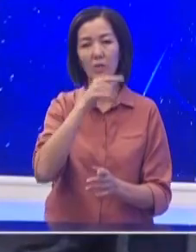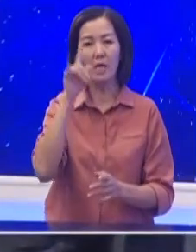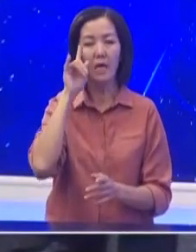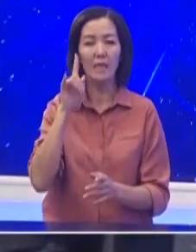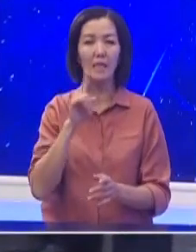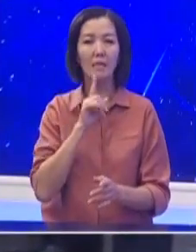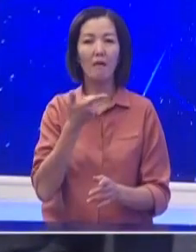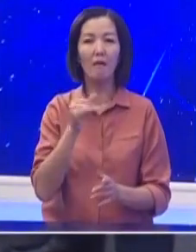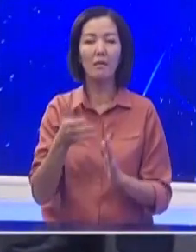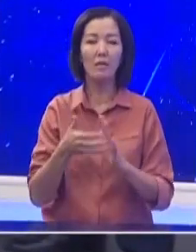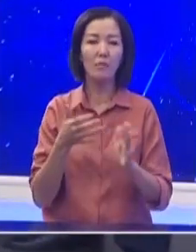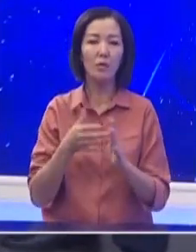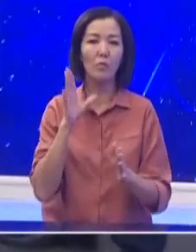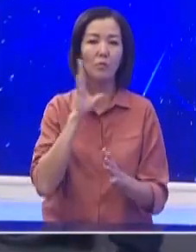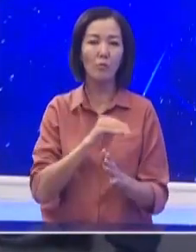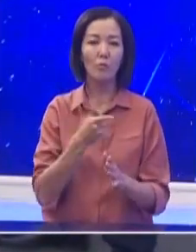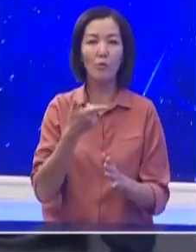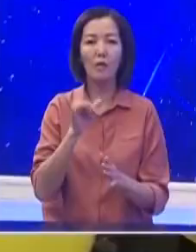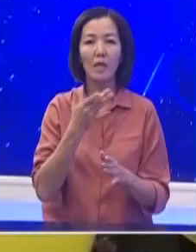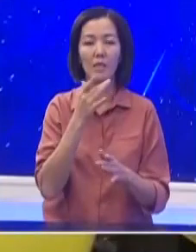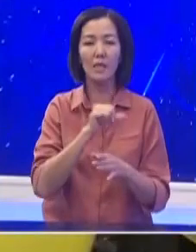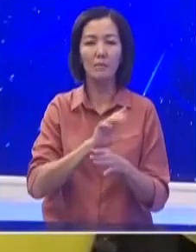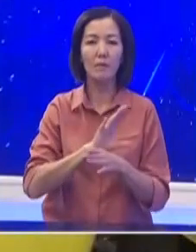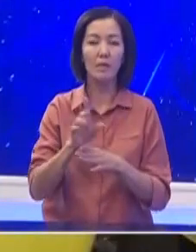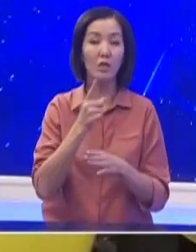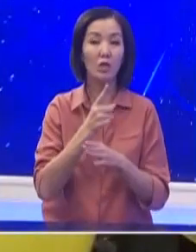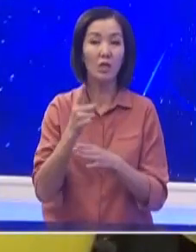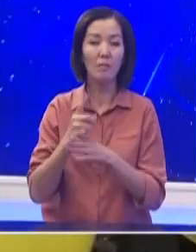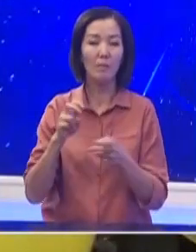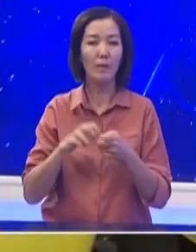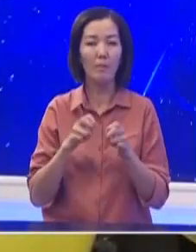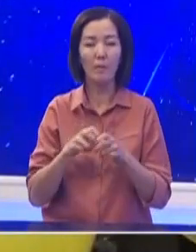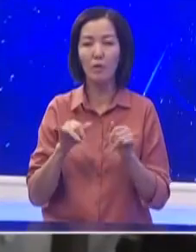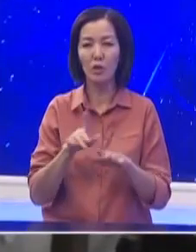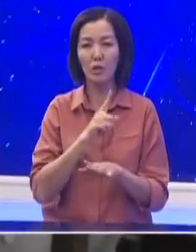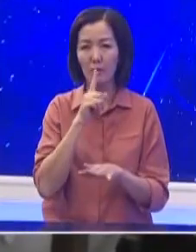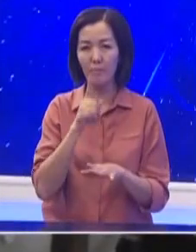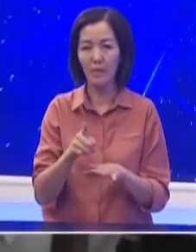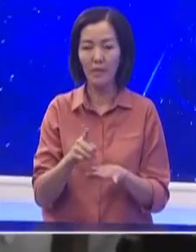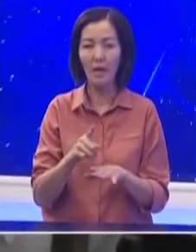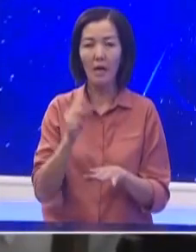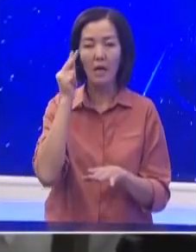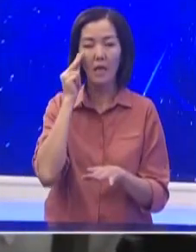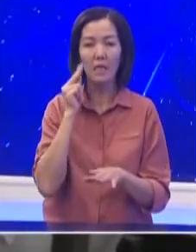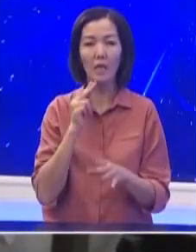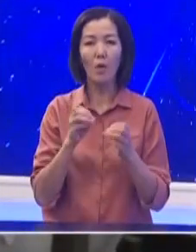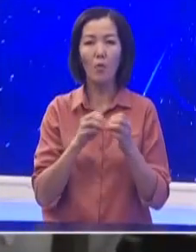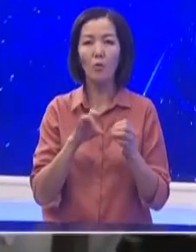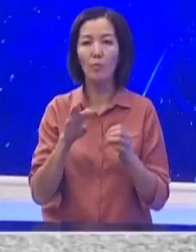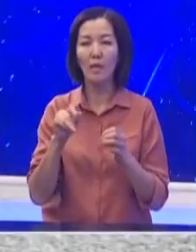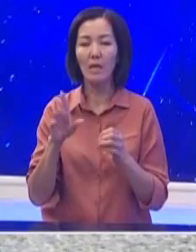газ тапшылығы туындауы мүмкін. Газ экспортын шектемей, проблеманы шешу мүмкін емес. Қытай мен арада 10 миллиард текше